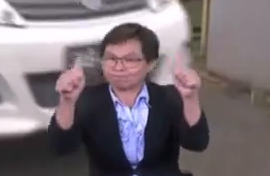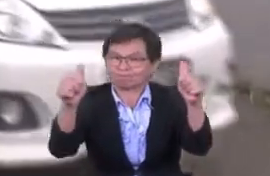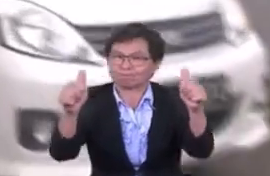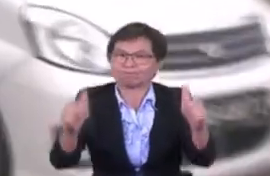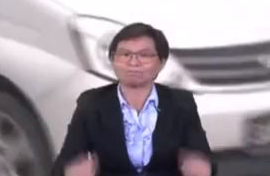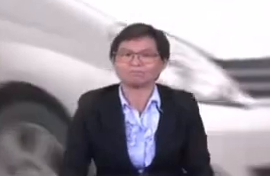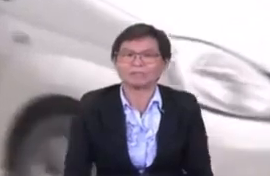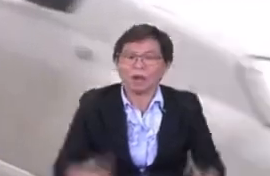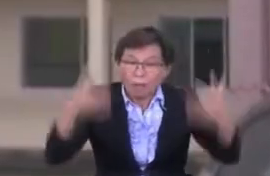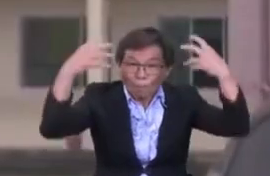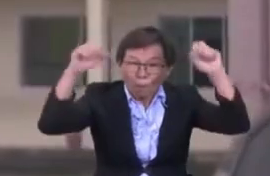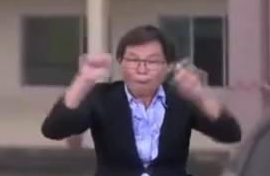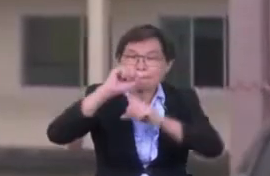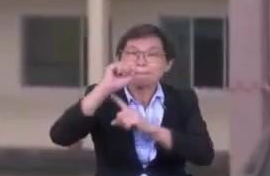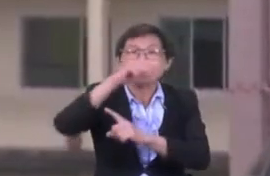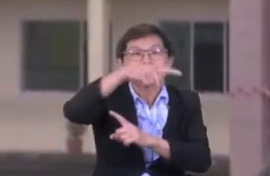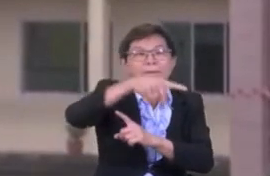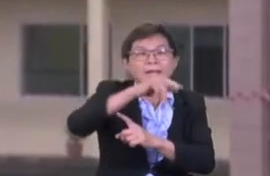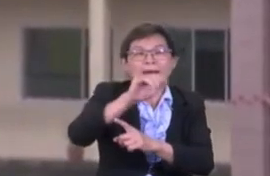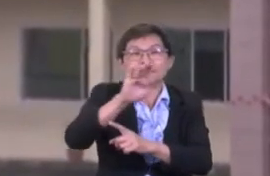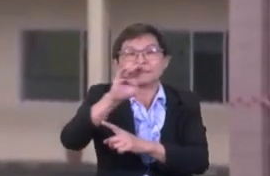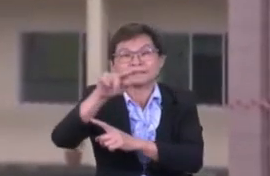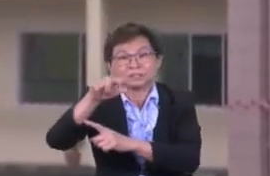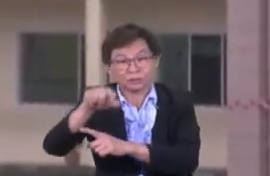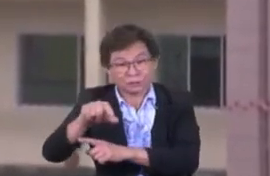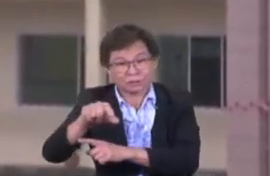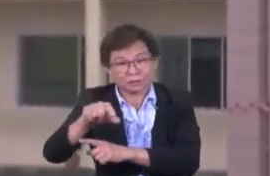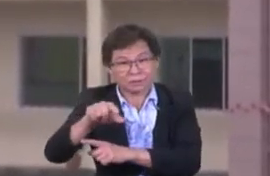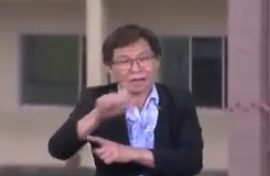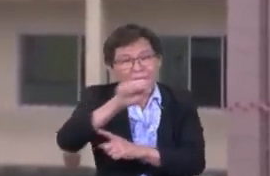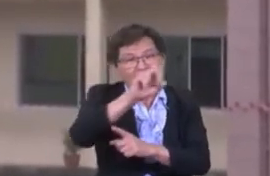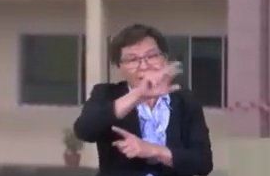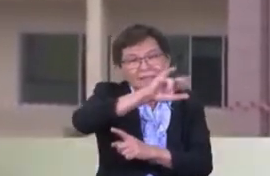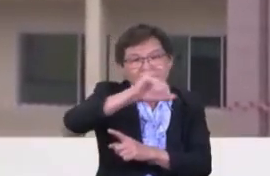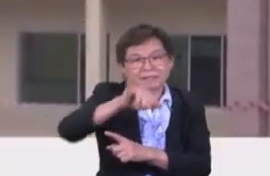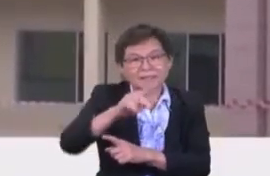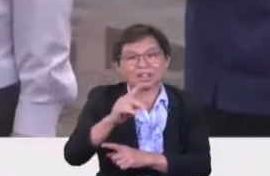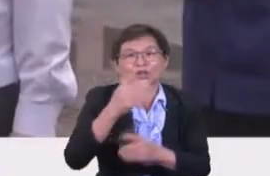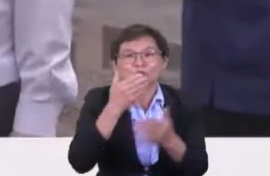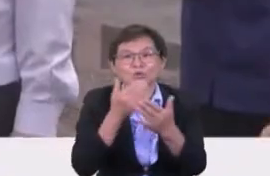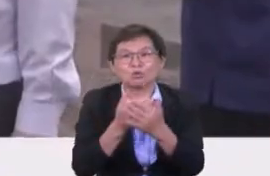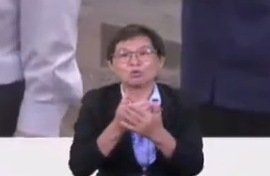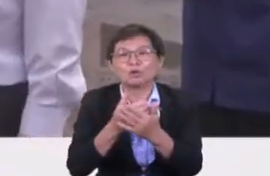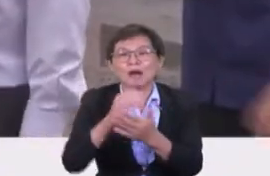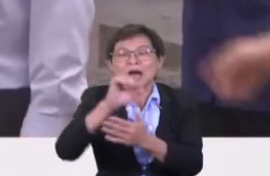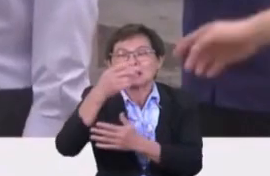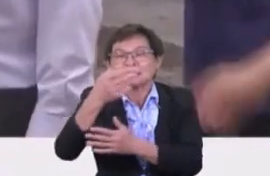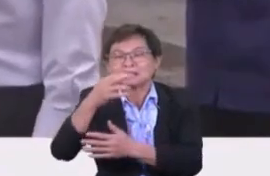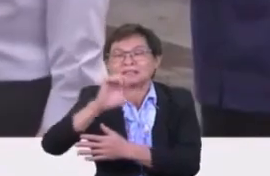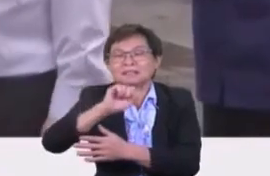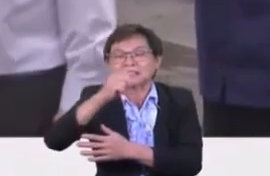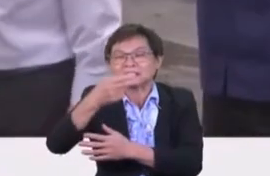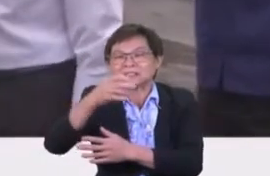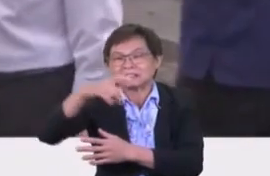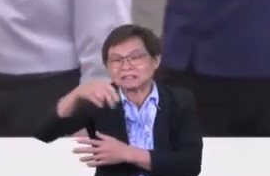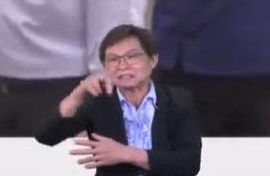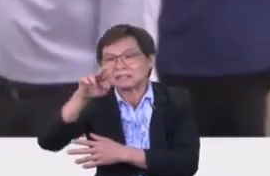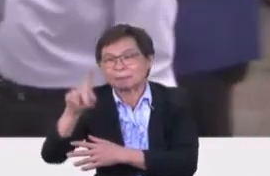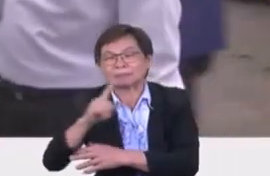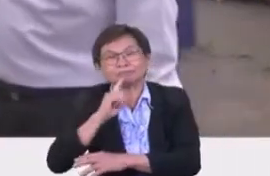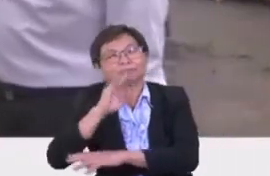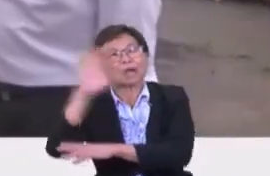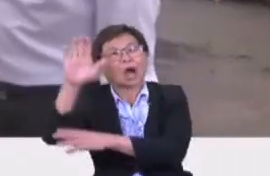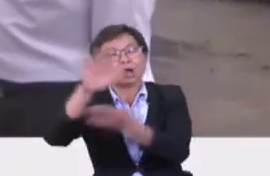yang dipertua persatuan ibu bapak dan guru PAI jpud mangga tahu dokter Young hoppin memberi jaminan